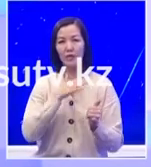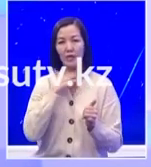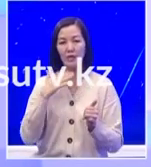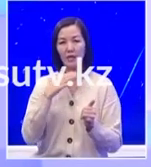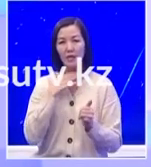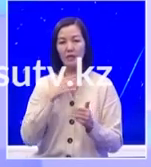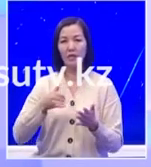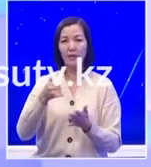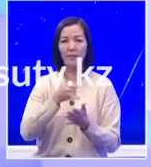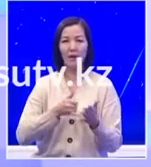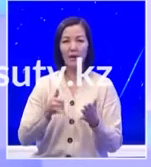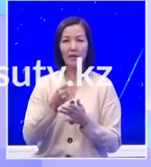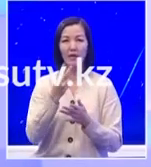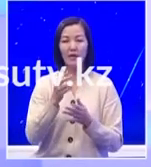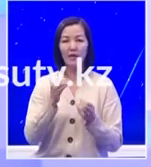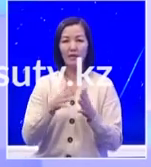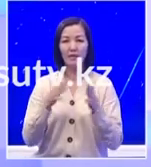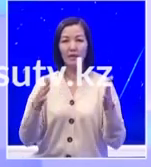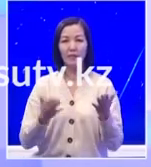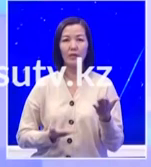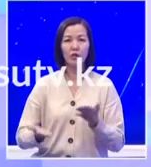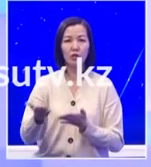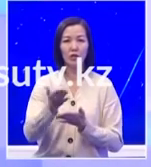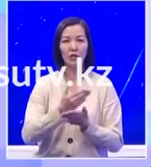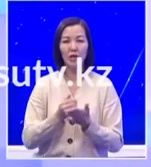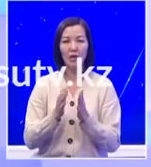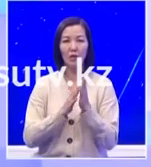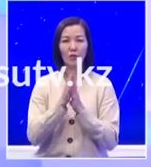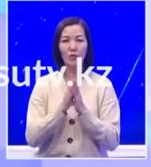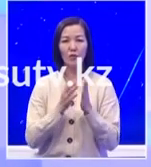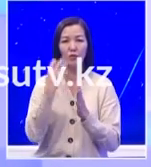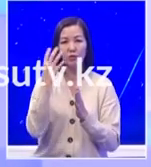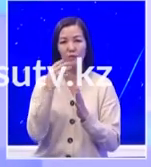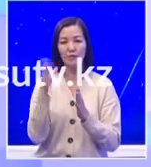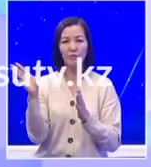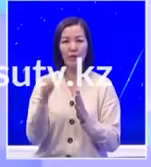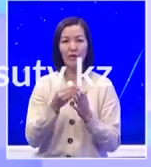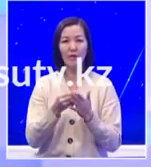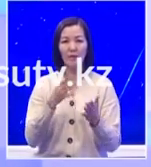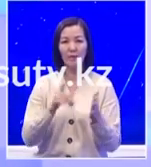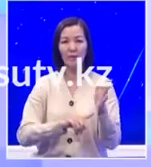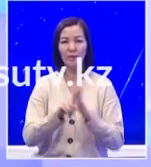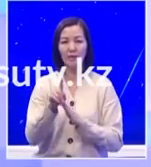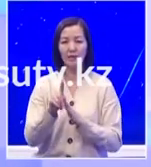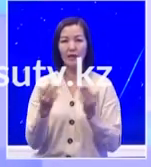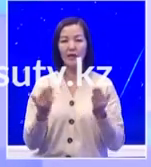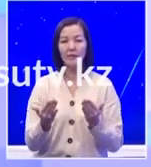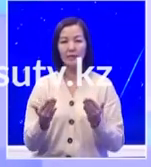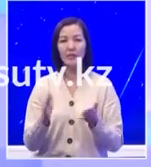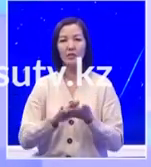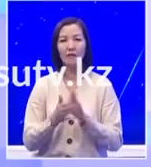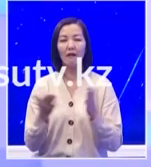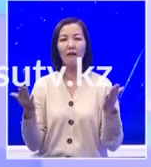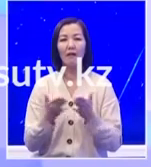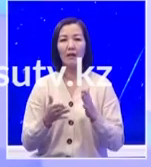есеге қымбаттаса, егіннен енді жиналған көкөніс пен жемістің құны да арзан болмай тұр. Біздегі жағдай қалай? Баға тұрақтылығын сақтау